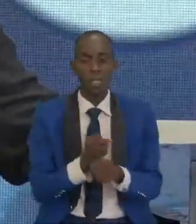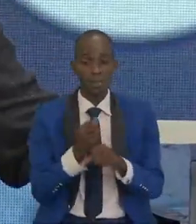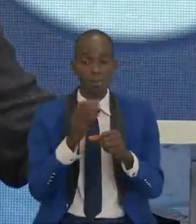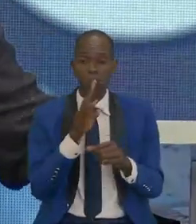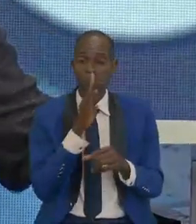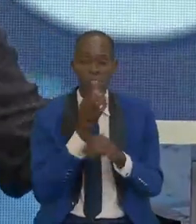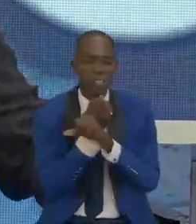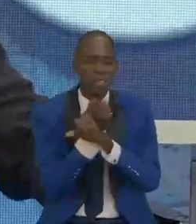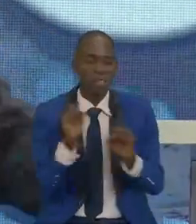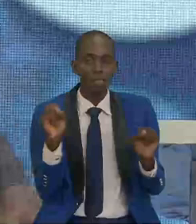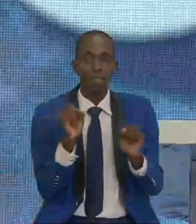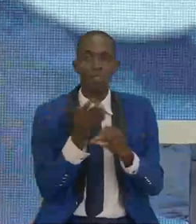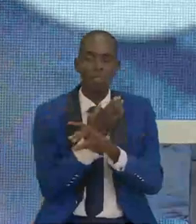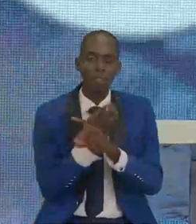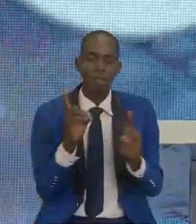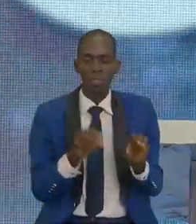Pendant plusieurs années,